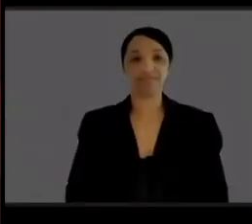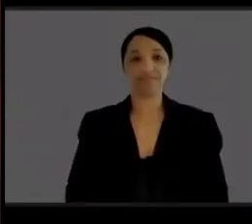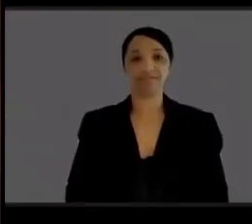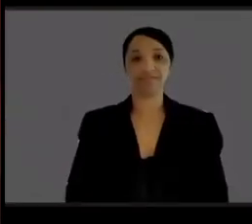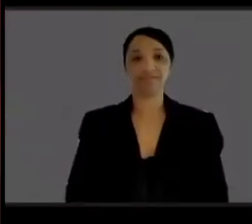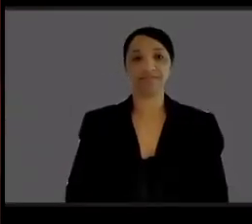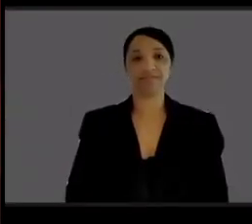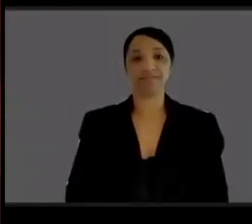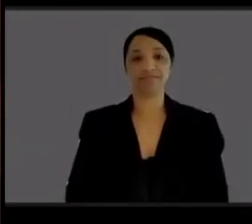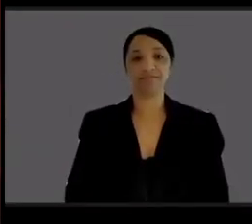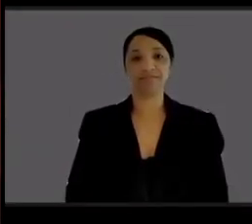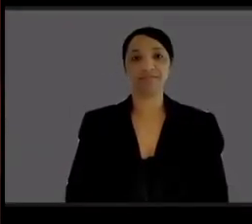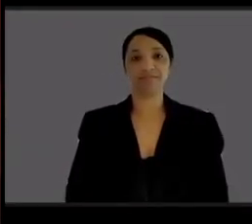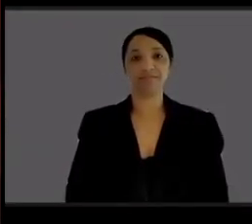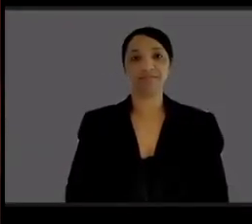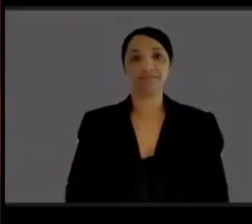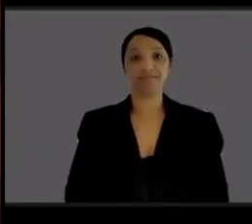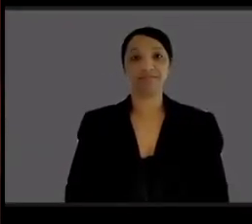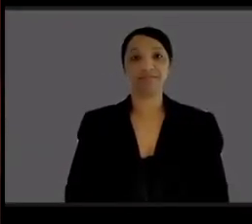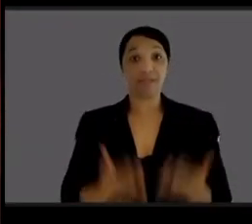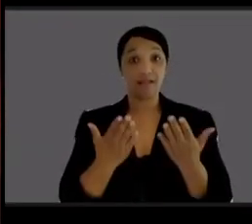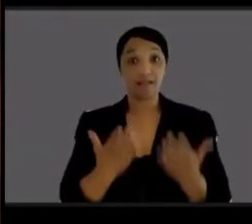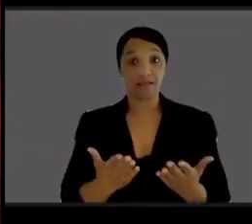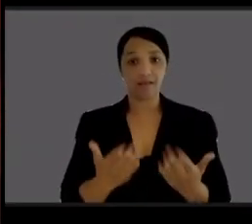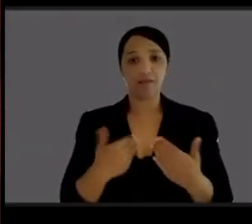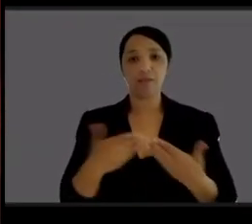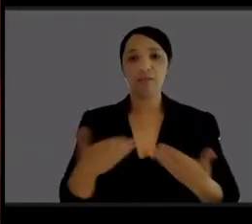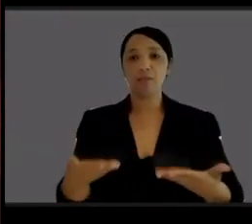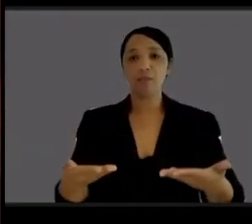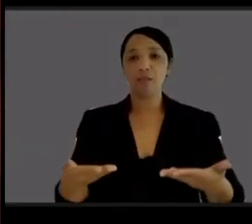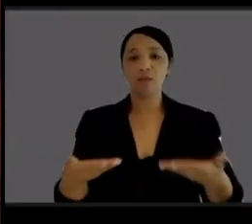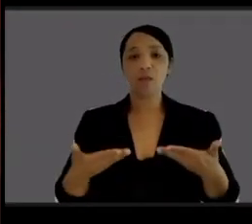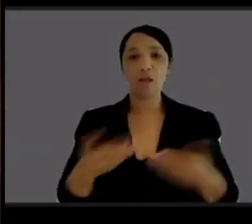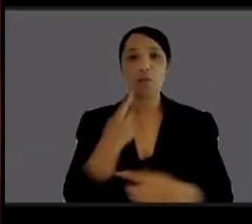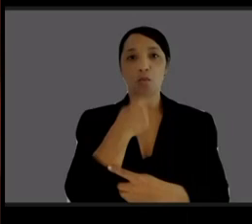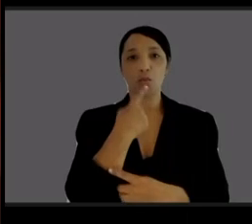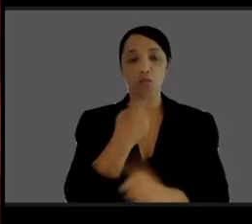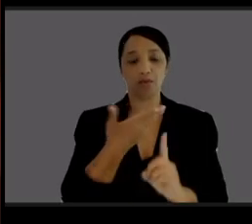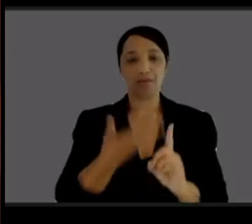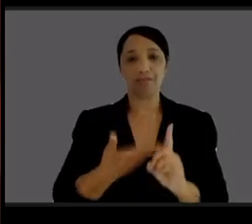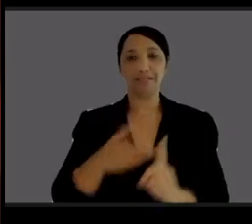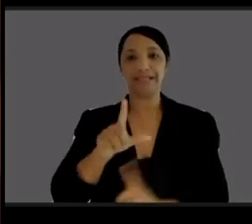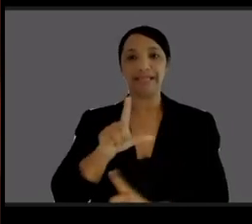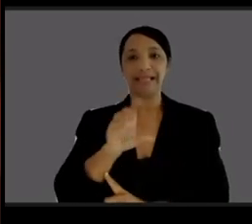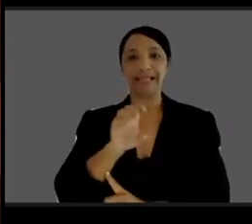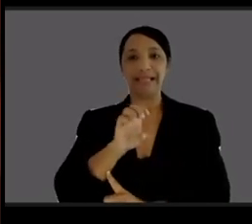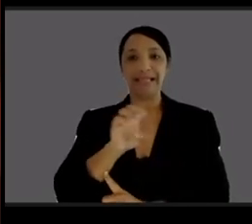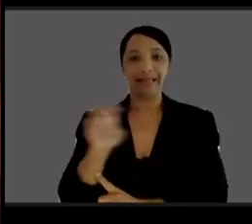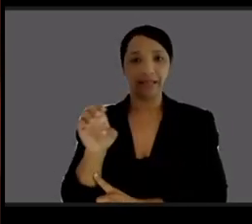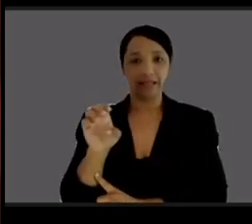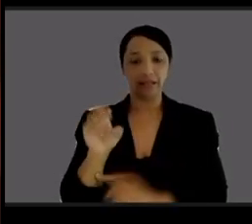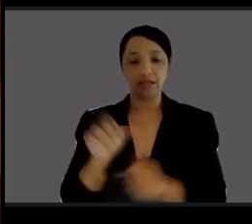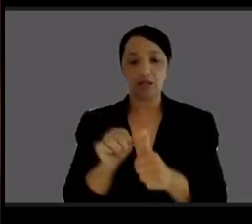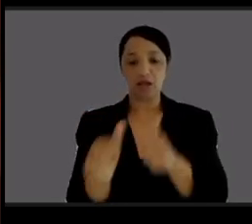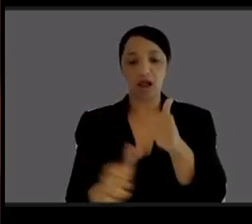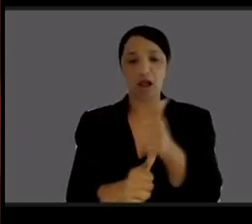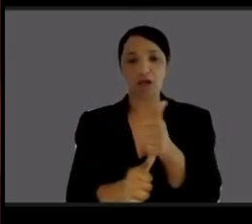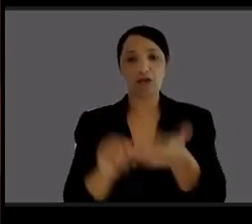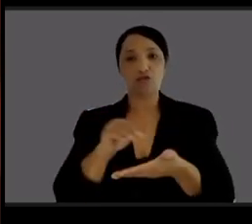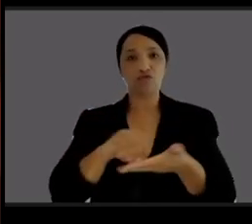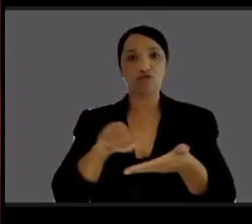Now, I would like to welcome. Maintenant, je souhaite la bienvenue à Monsieur